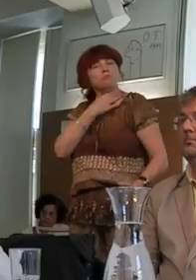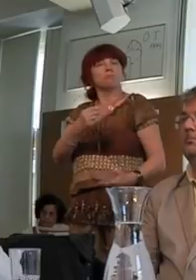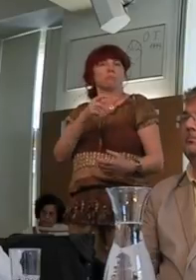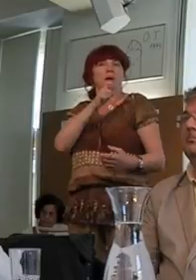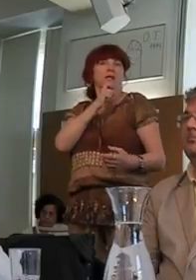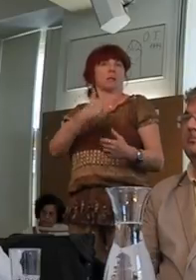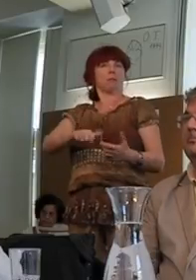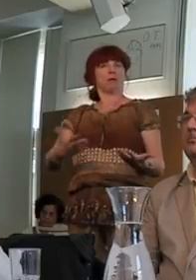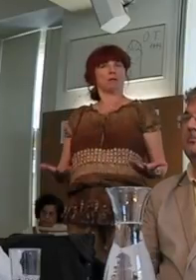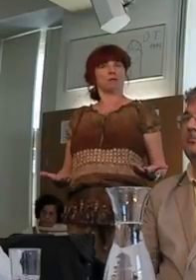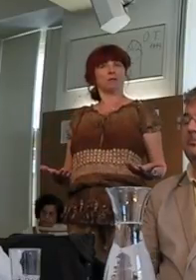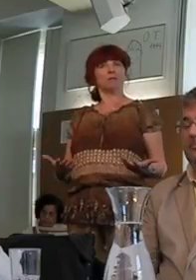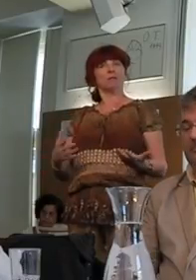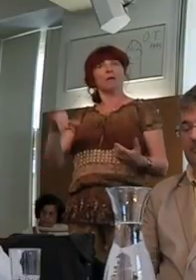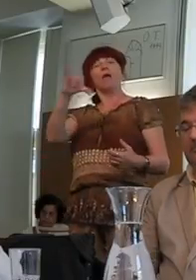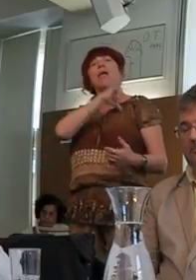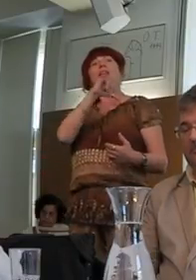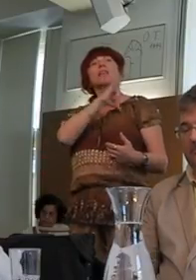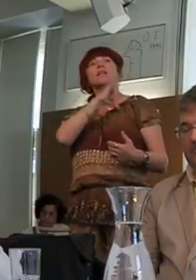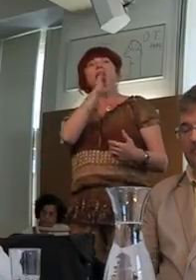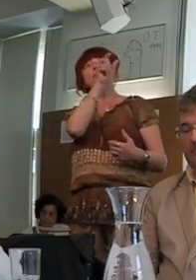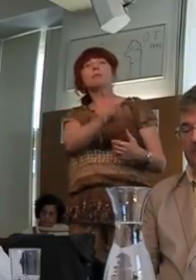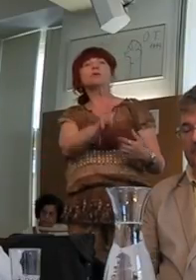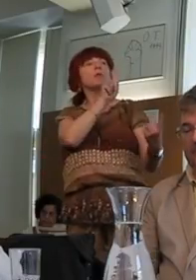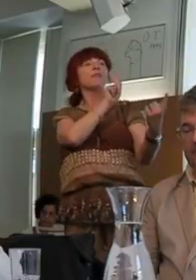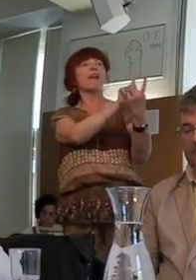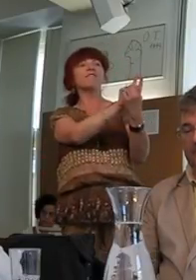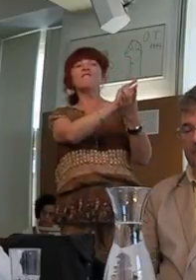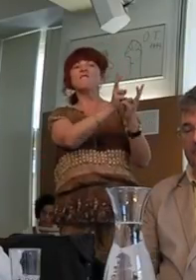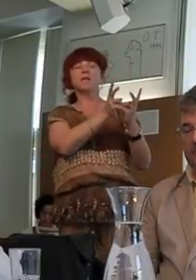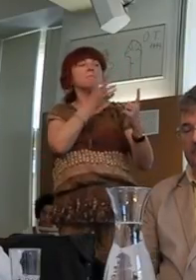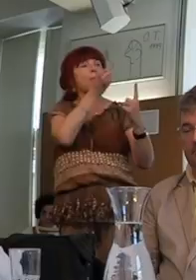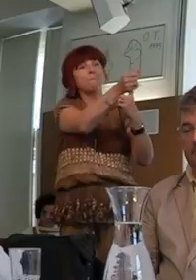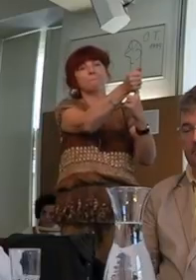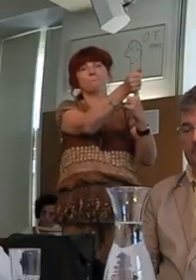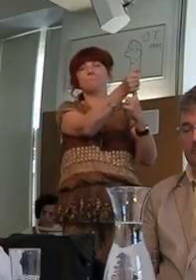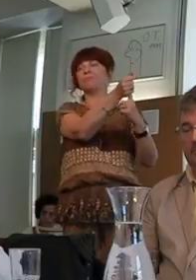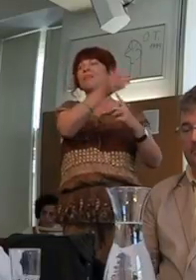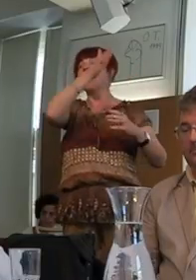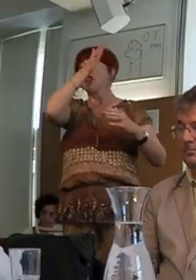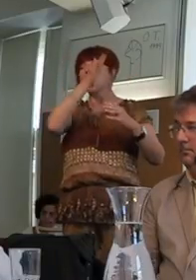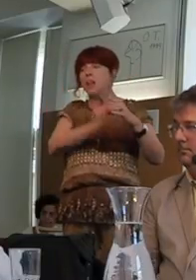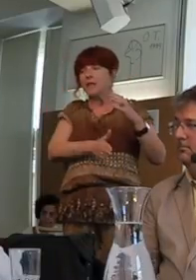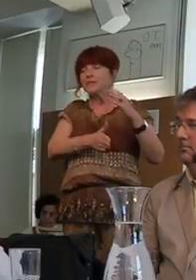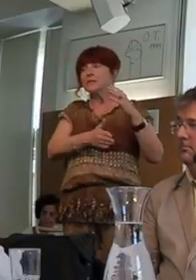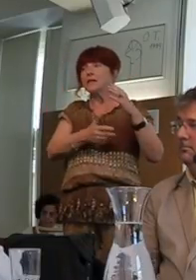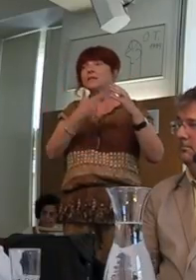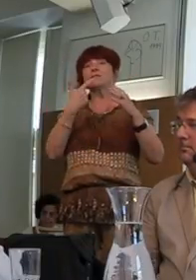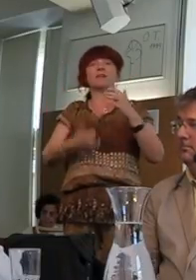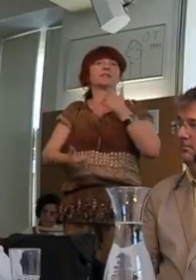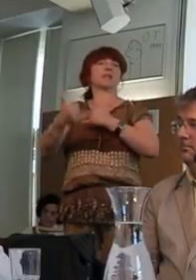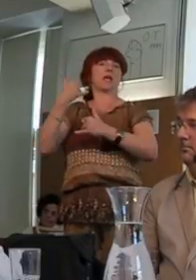interessant? Wie komme ich zu den interessanten Leuten? Und da muss ich schon sagen, die letzten 20 Jahre